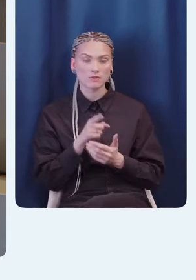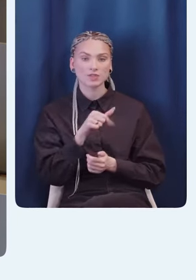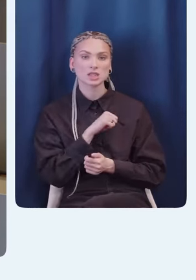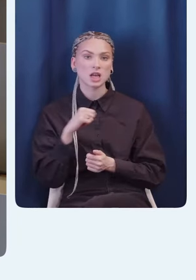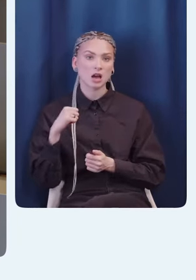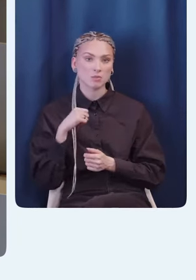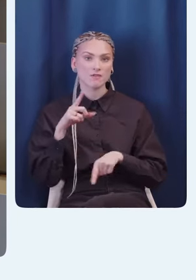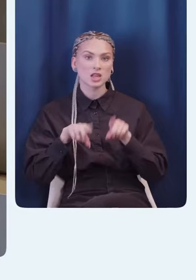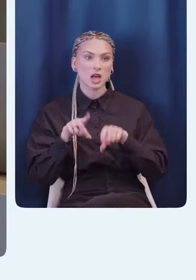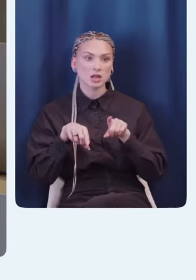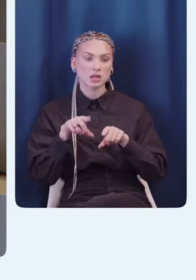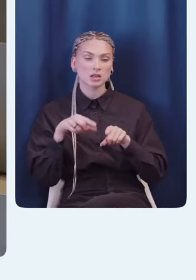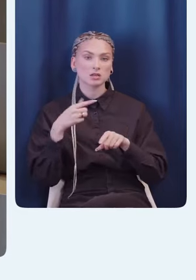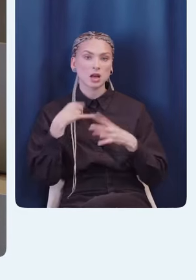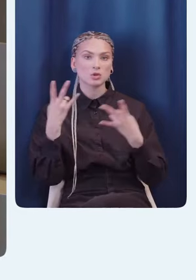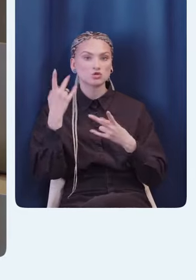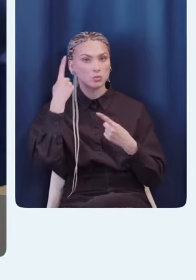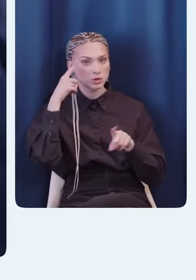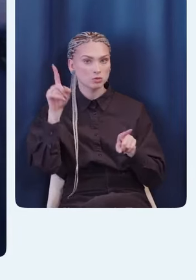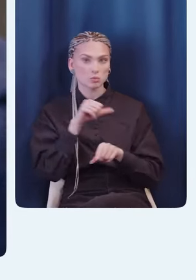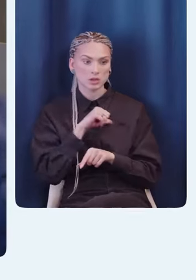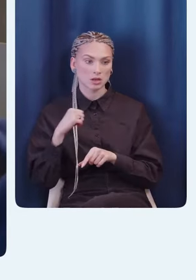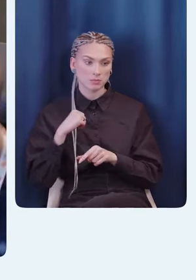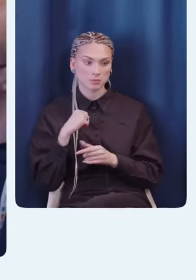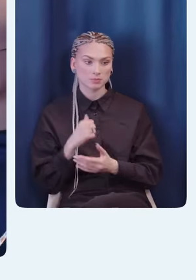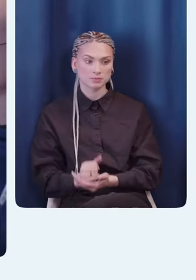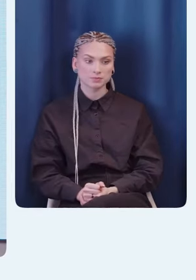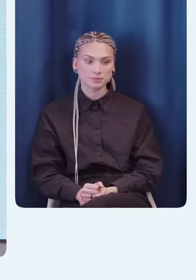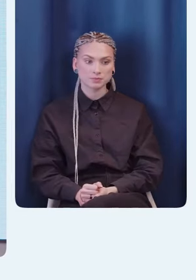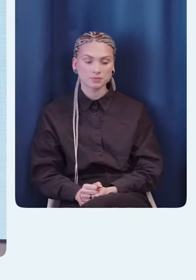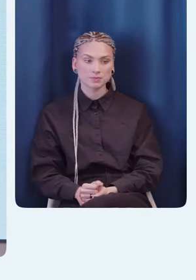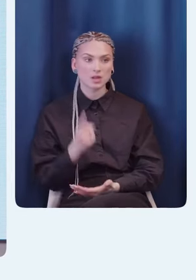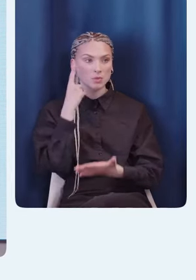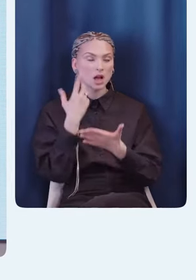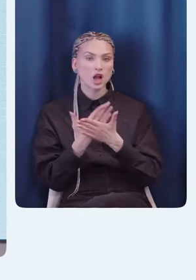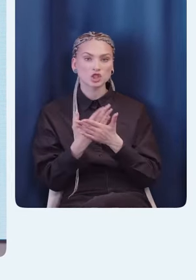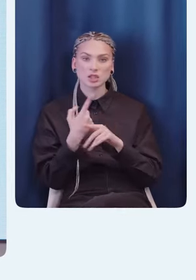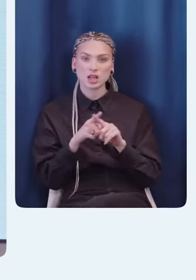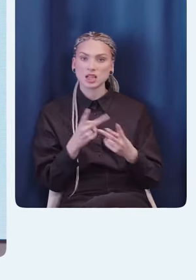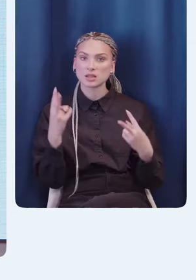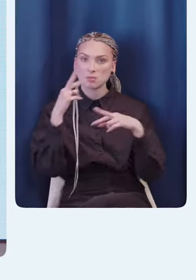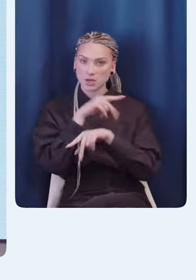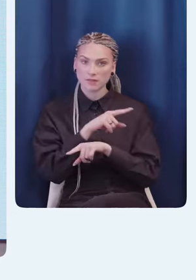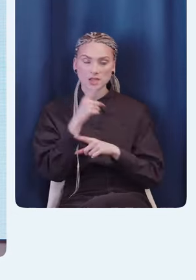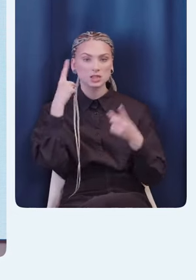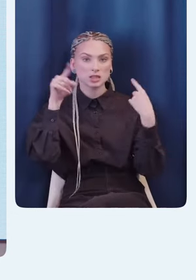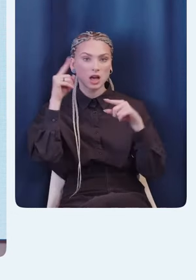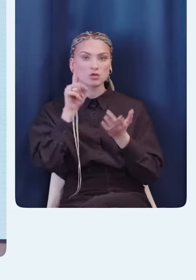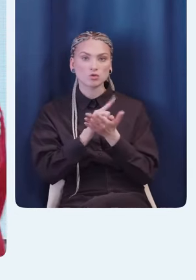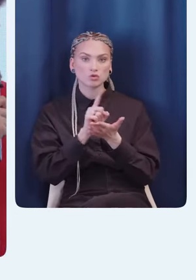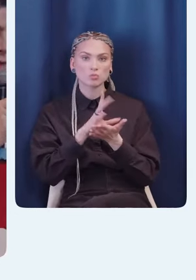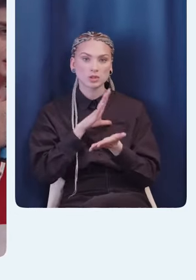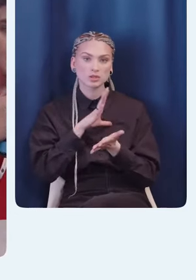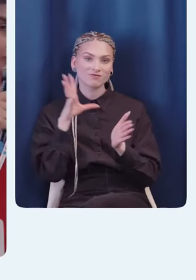В некоторых случаях приходилось придумывать самим, да. Ну вот, мне кажется, это немножко неправильно, да? Мне кажется, дизайн должен участвовать в